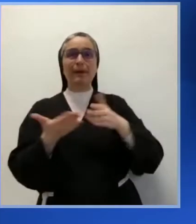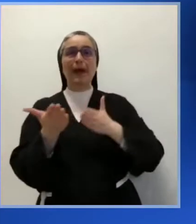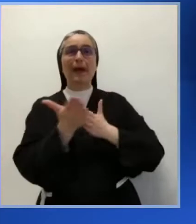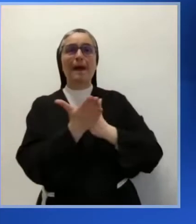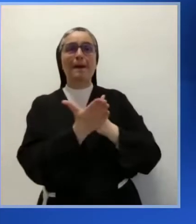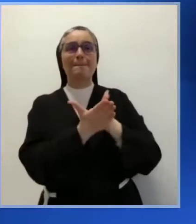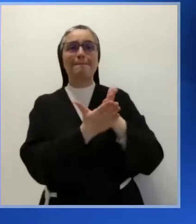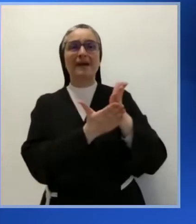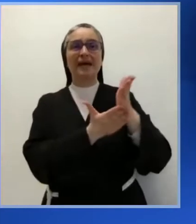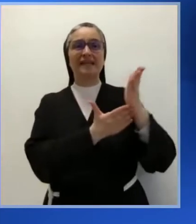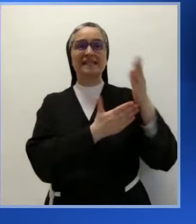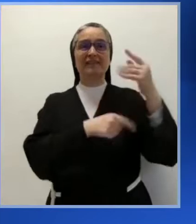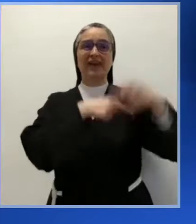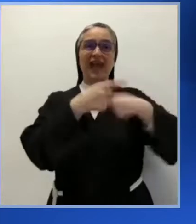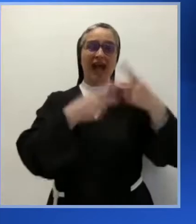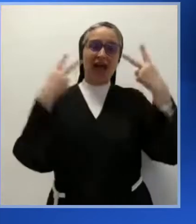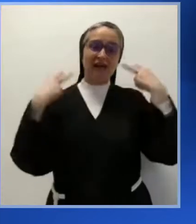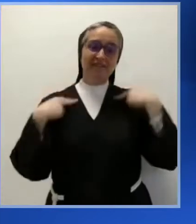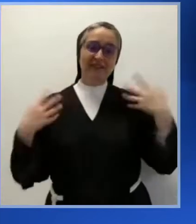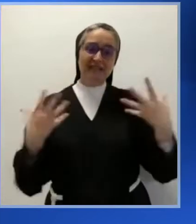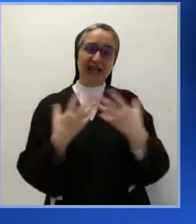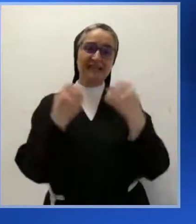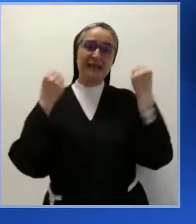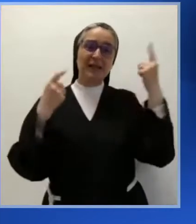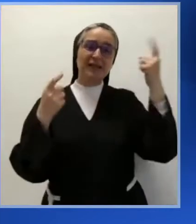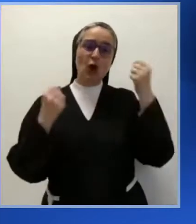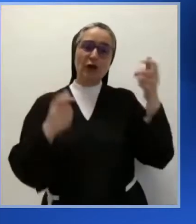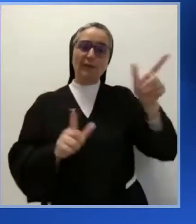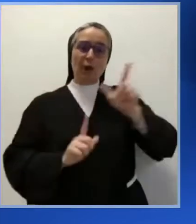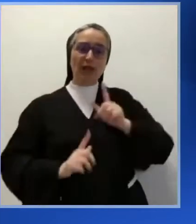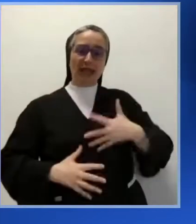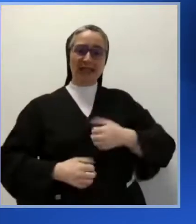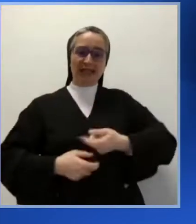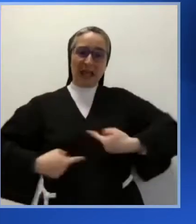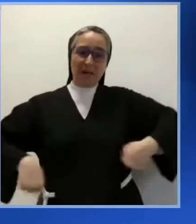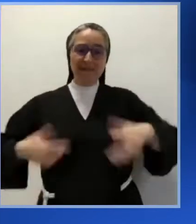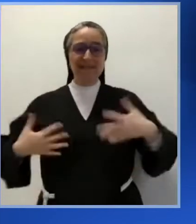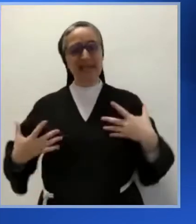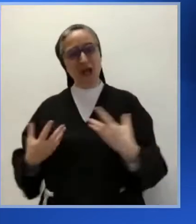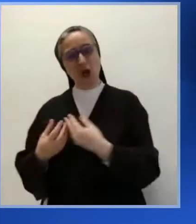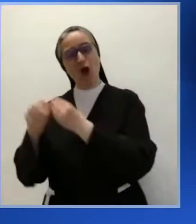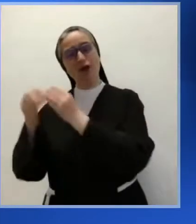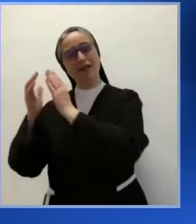soperibus, tribat vobis omnipotens misericordiae Dominus. Amen.